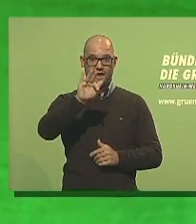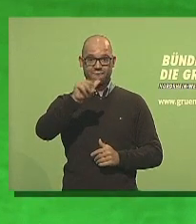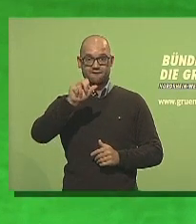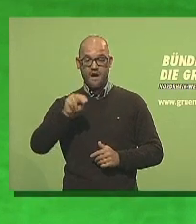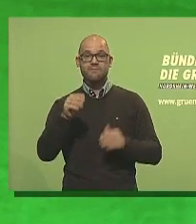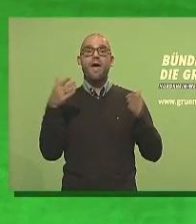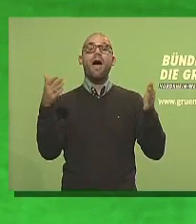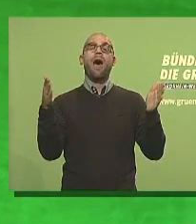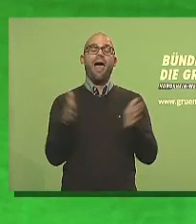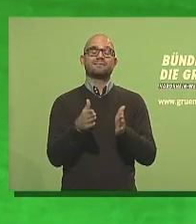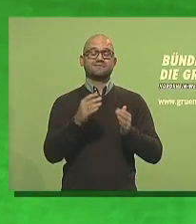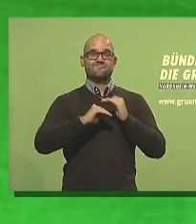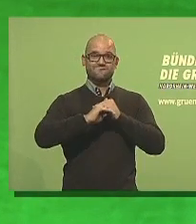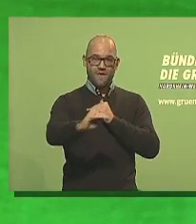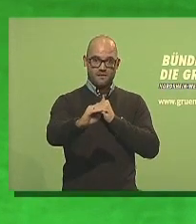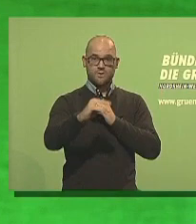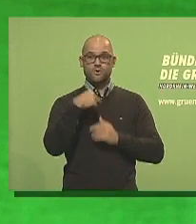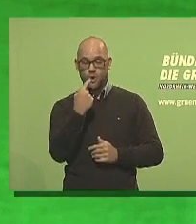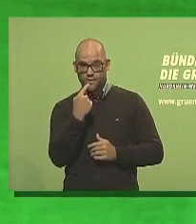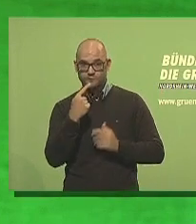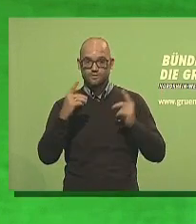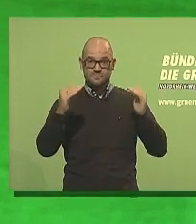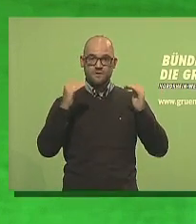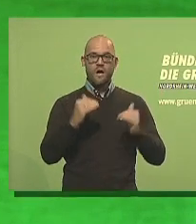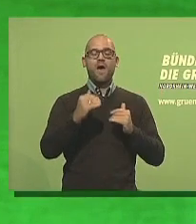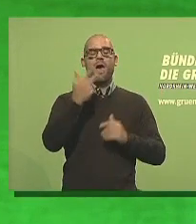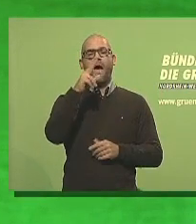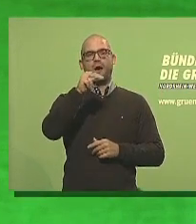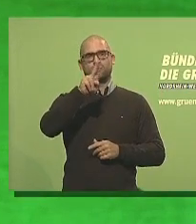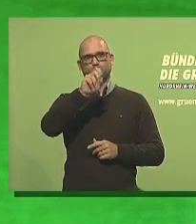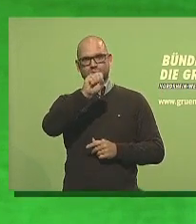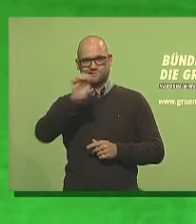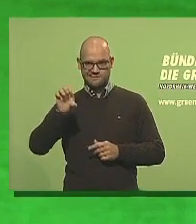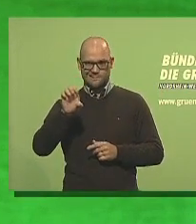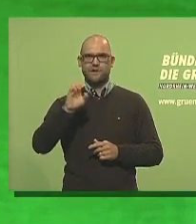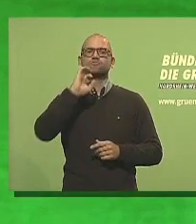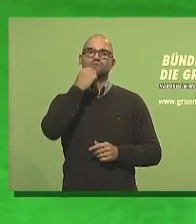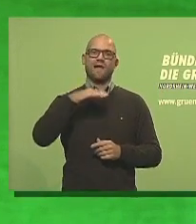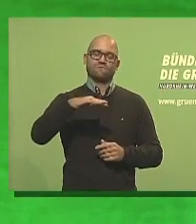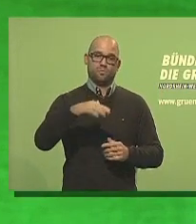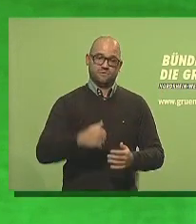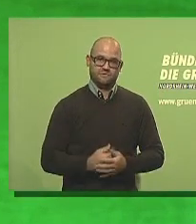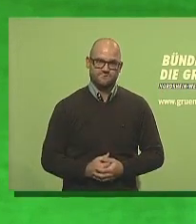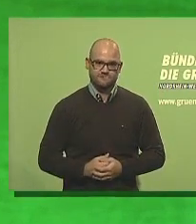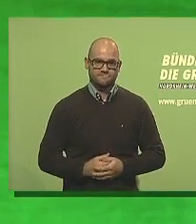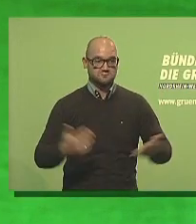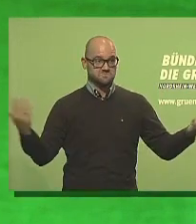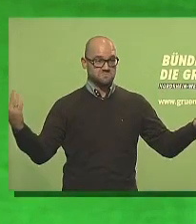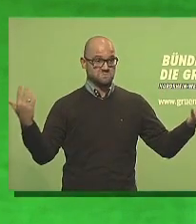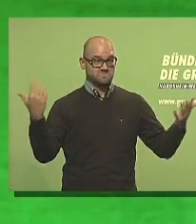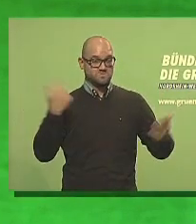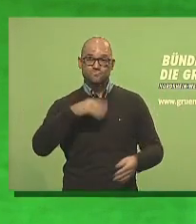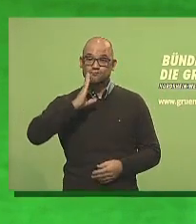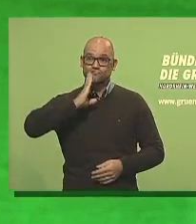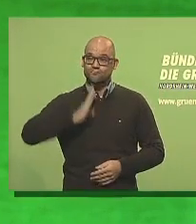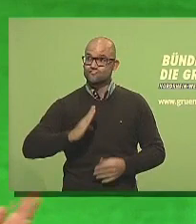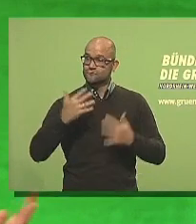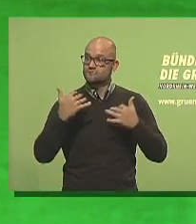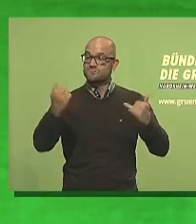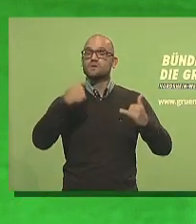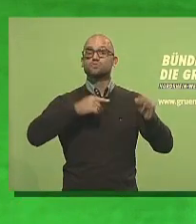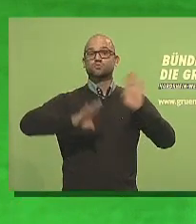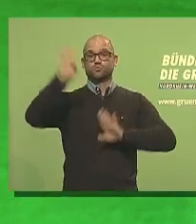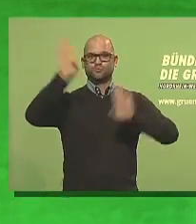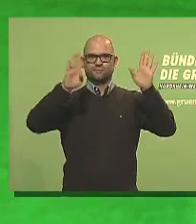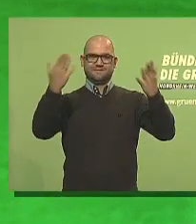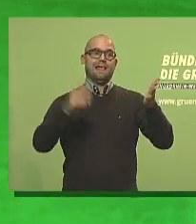Düsseldorf, Norwich Rüße, Kreisverband Steinfurt. Ich bitte euch um Zustimmung dieses Vorschlages. Und jetzt dürft